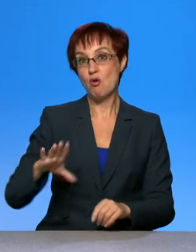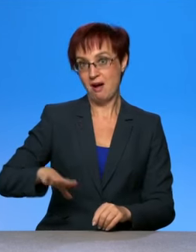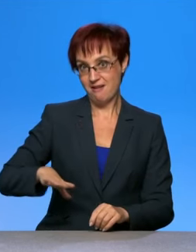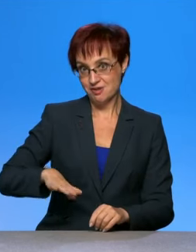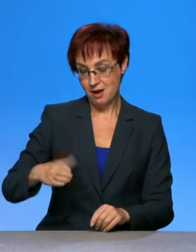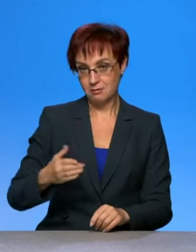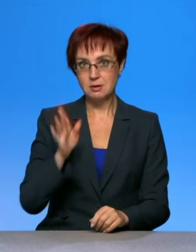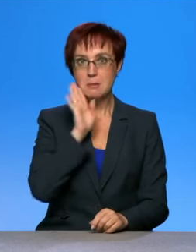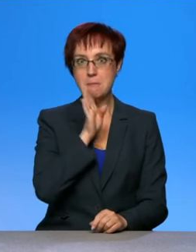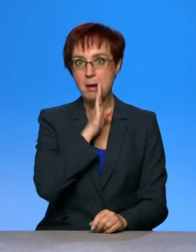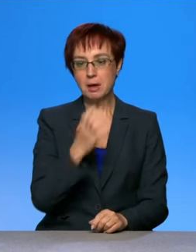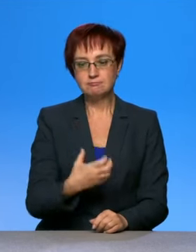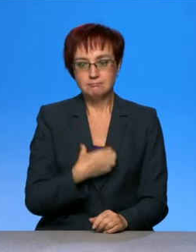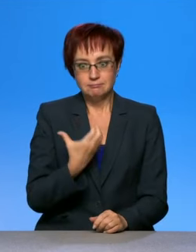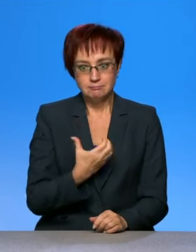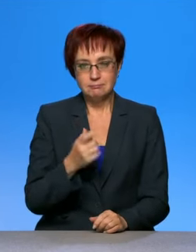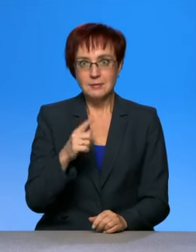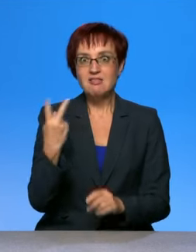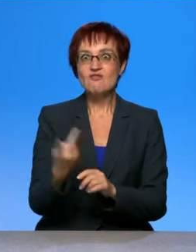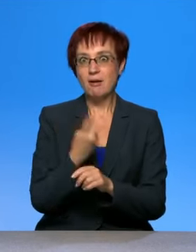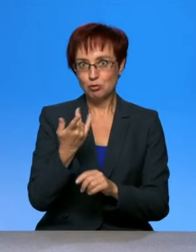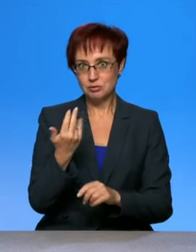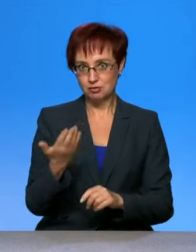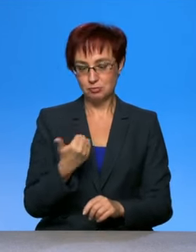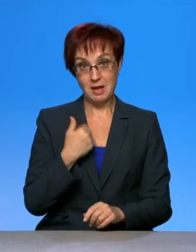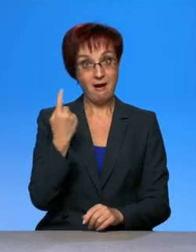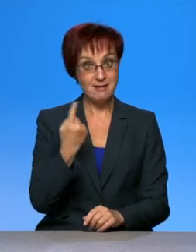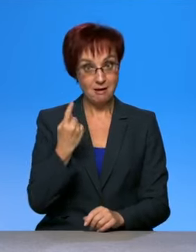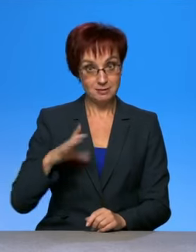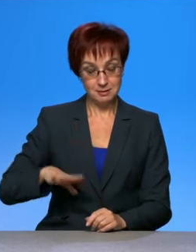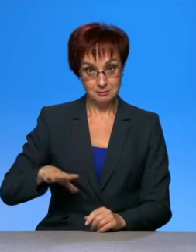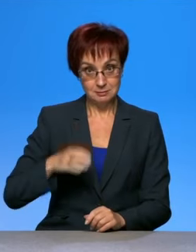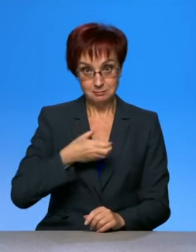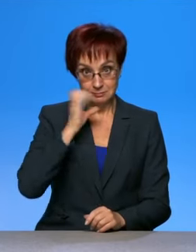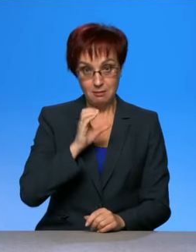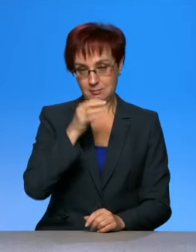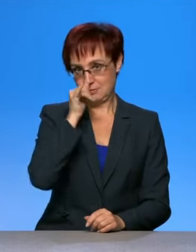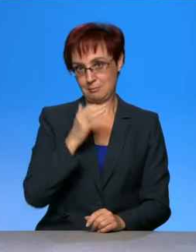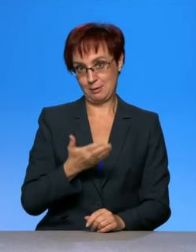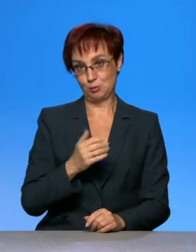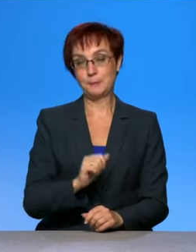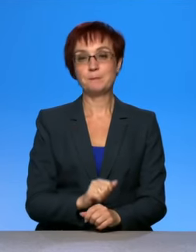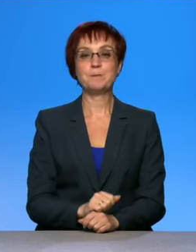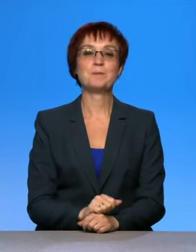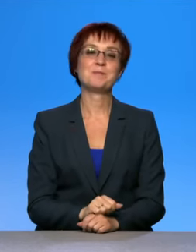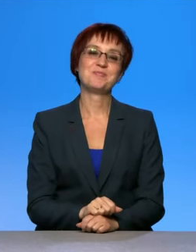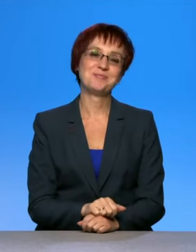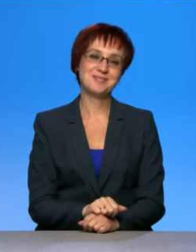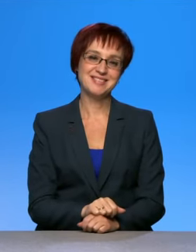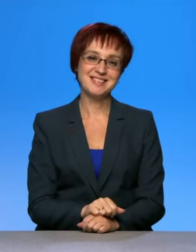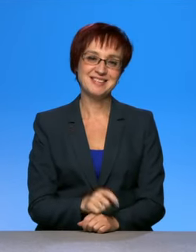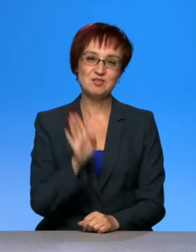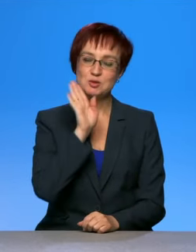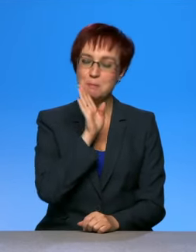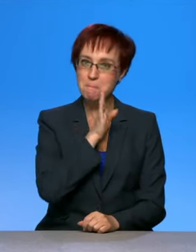справлюсь он говорит Не беспокойтесь с немецкими порциями не страшно ма говорит действительно там принесли что-то было на донышке Мама сказала что у него